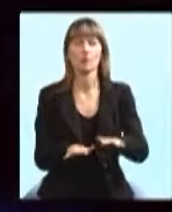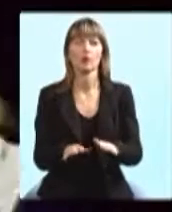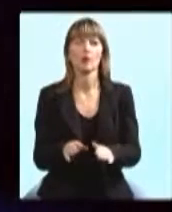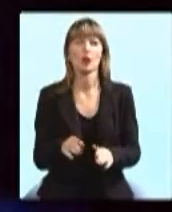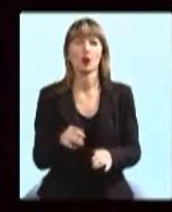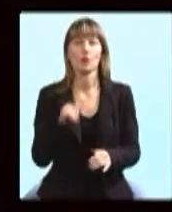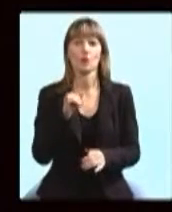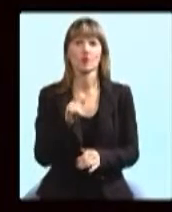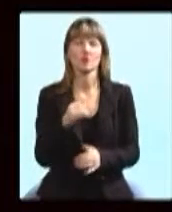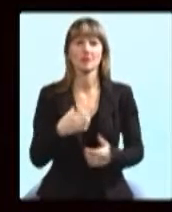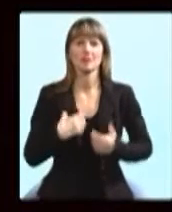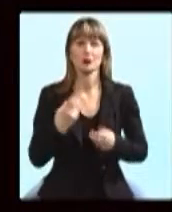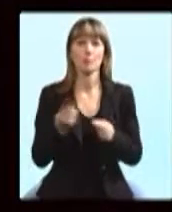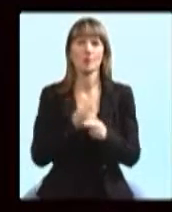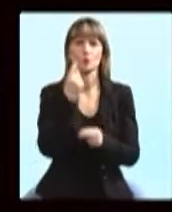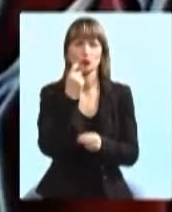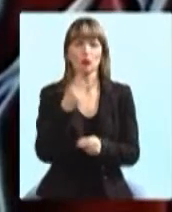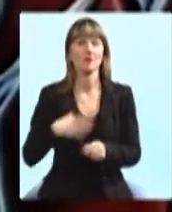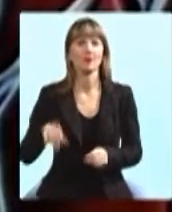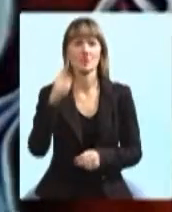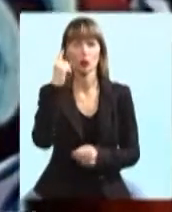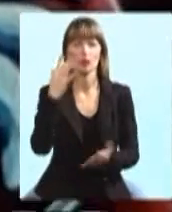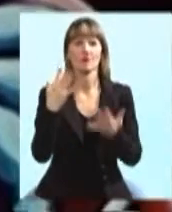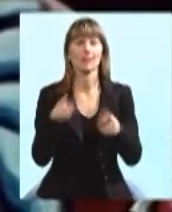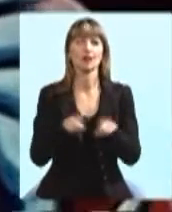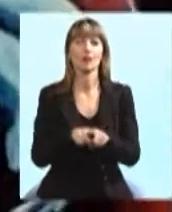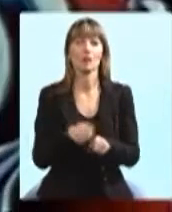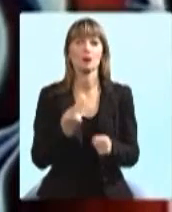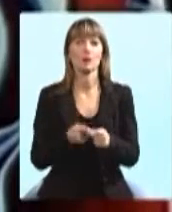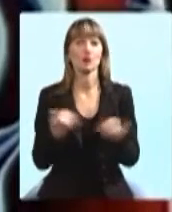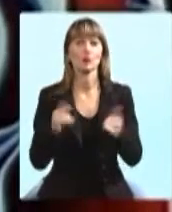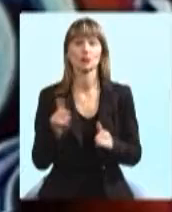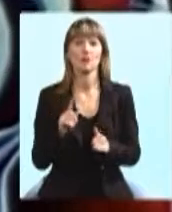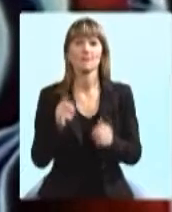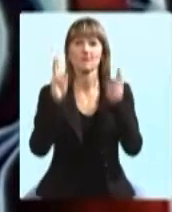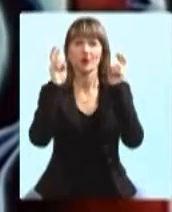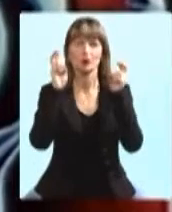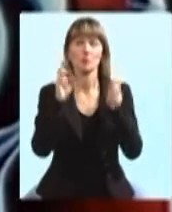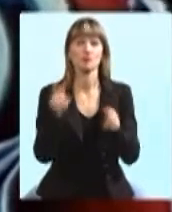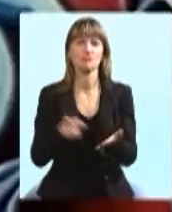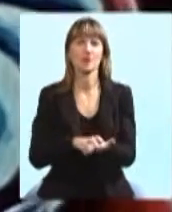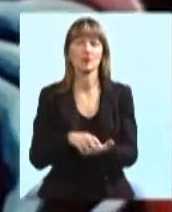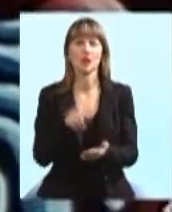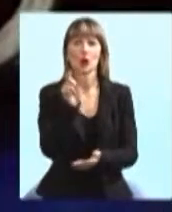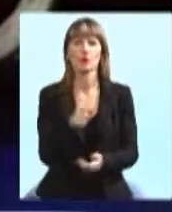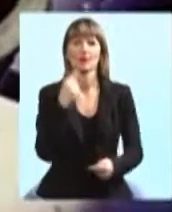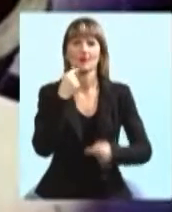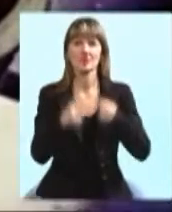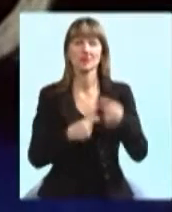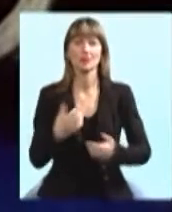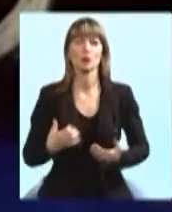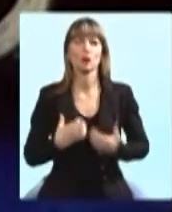ніс. Чомусь всі уявляють її саме такою. Тож не дивно, що відьом бояться, адже людей завжди в усі часи